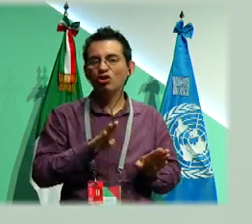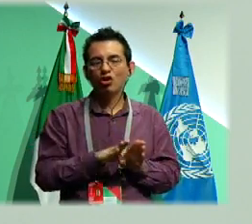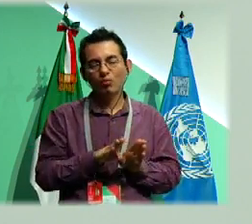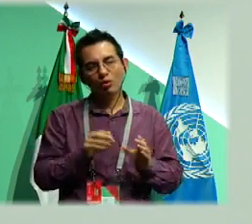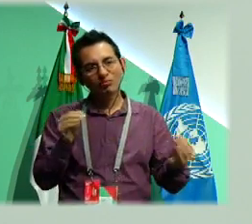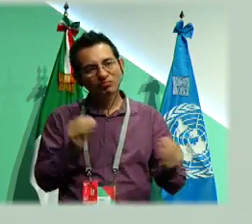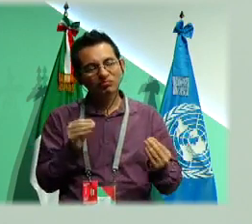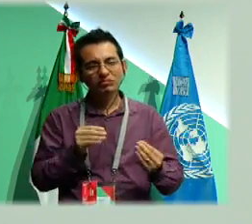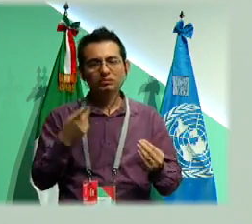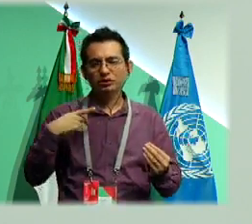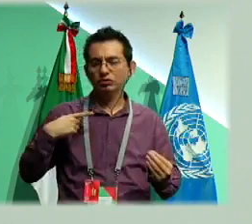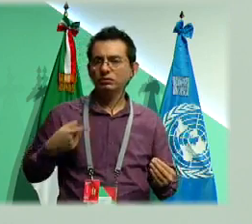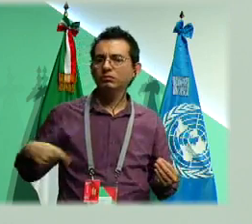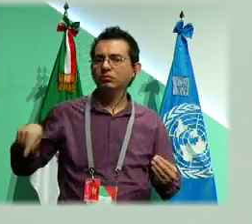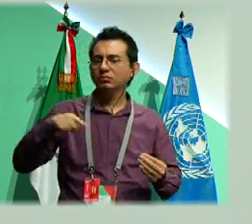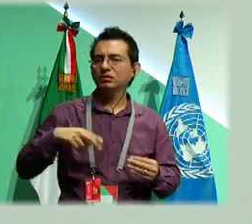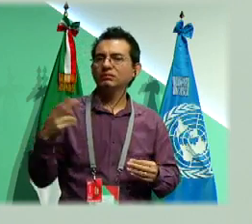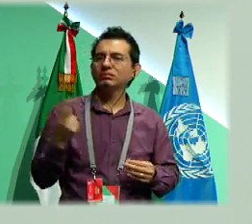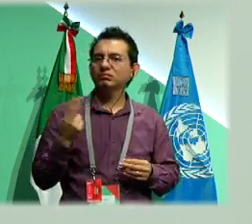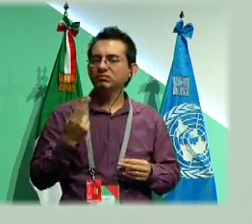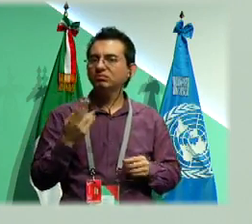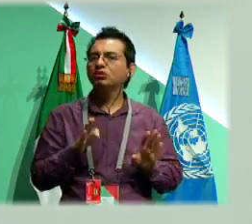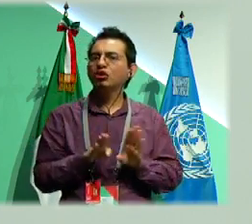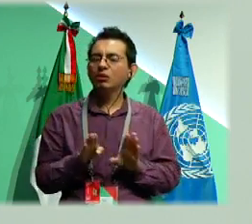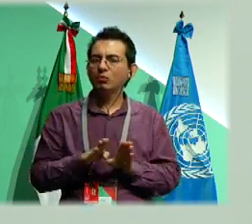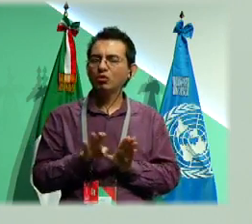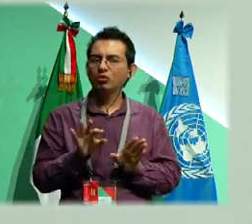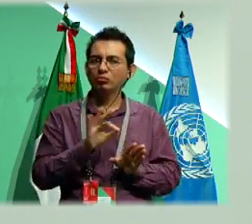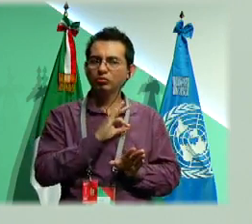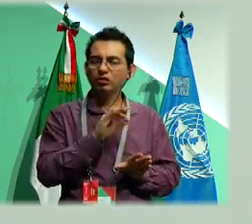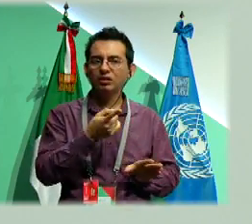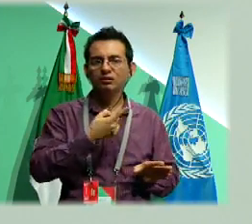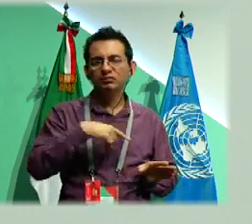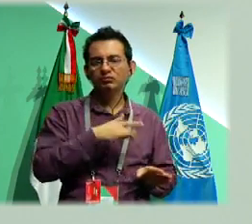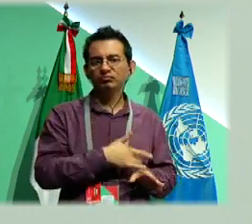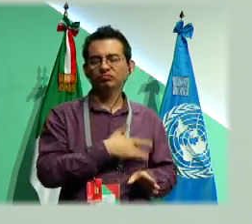les accords commerciaux ont besoin d'un minimum